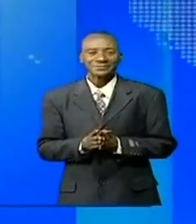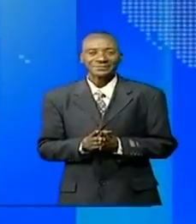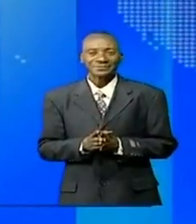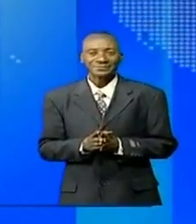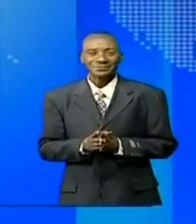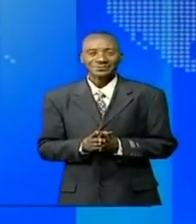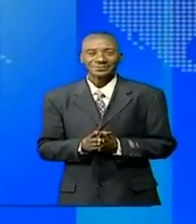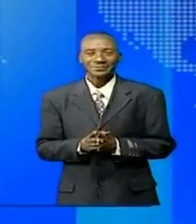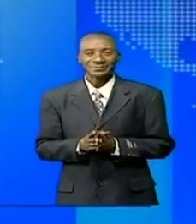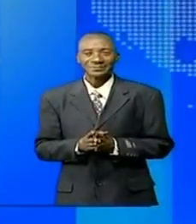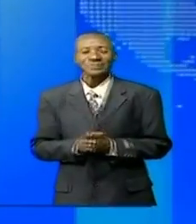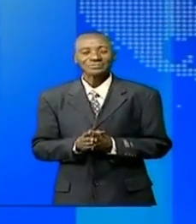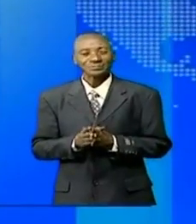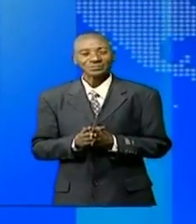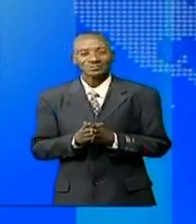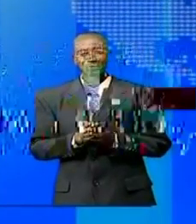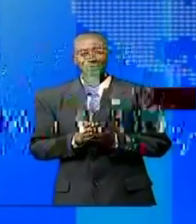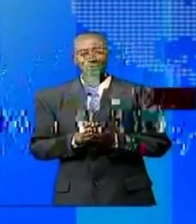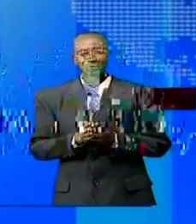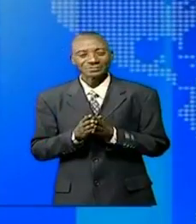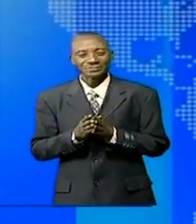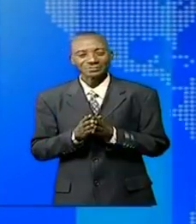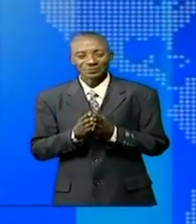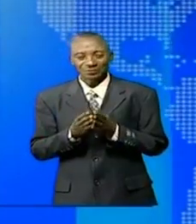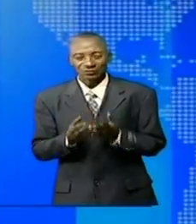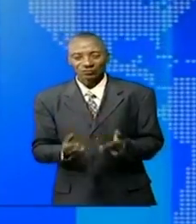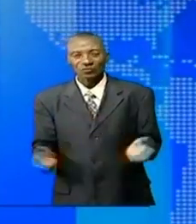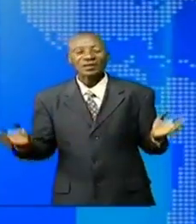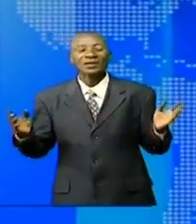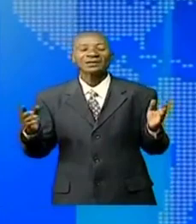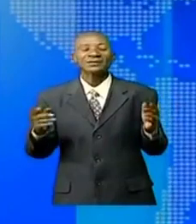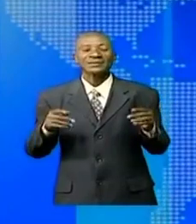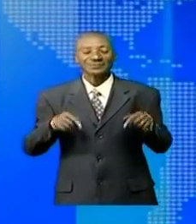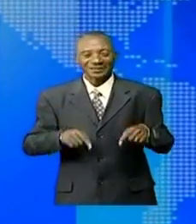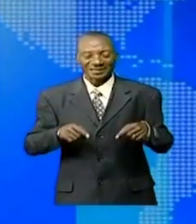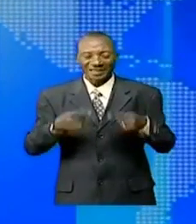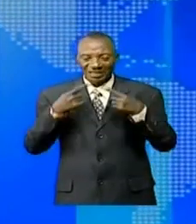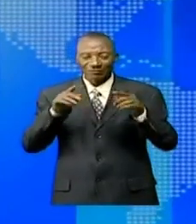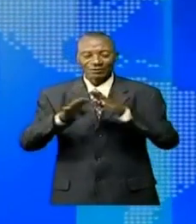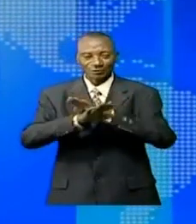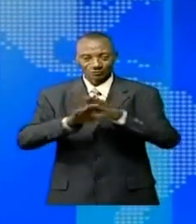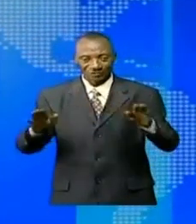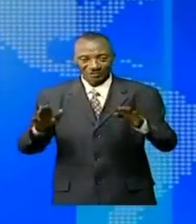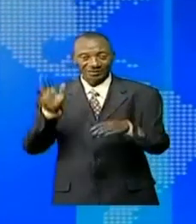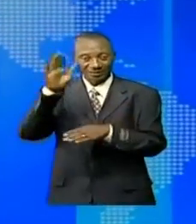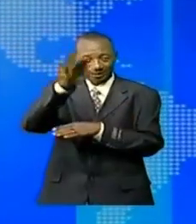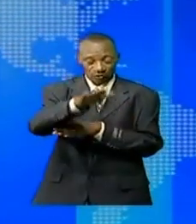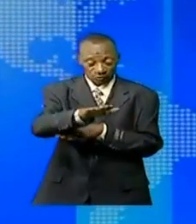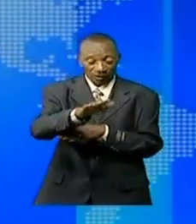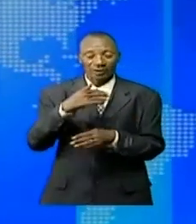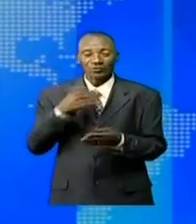Et c'est sur cette information que se referme cette édition. Merci à tous